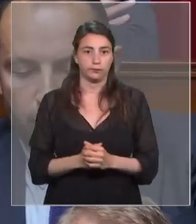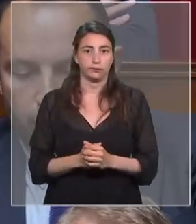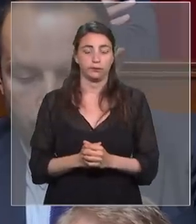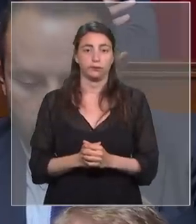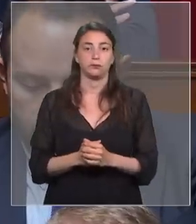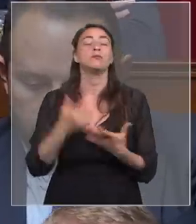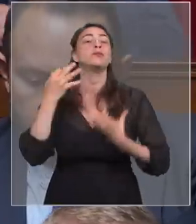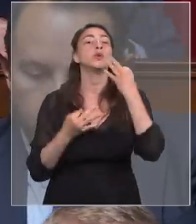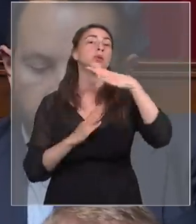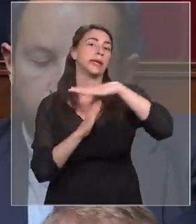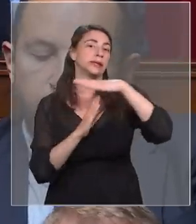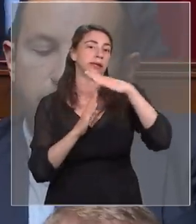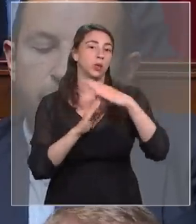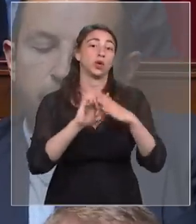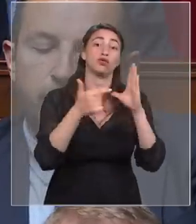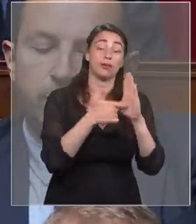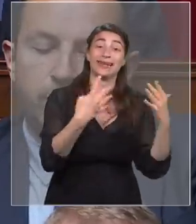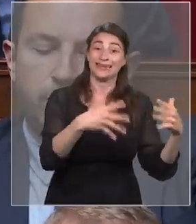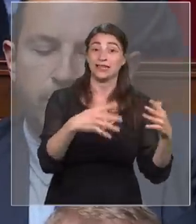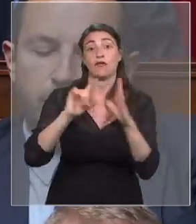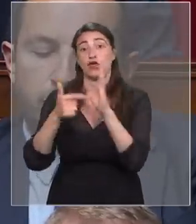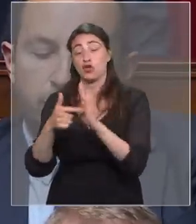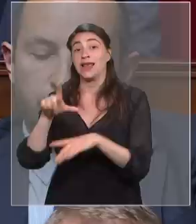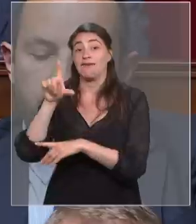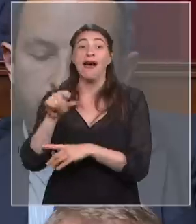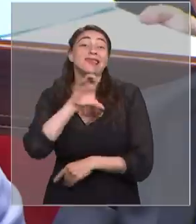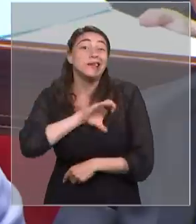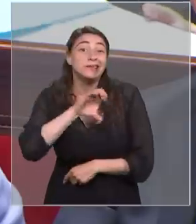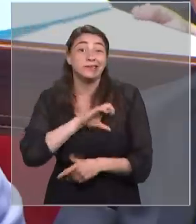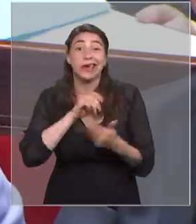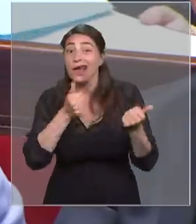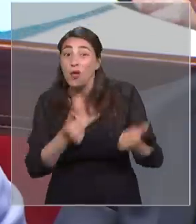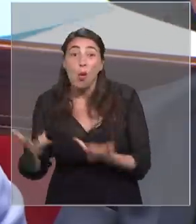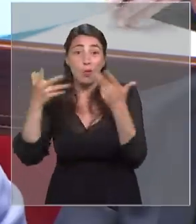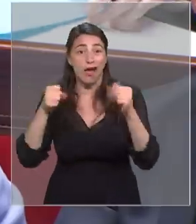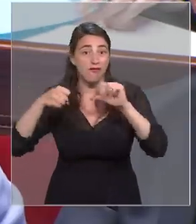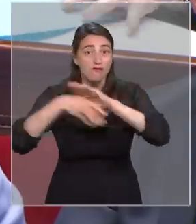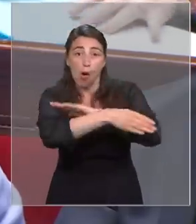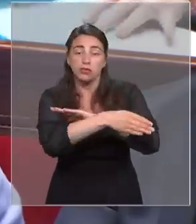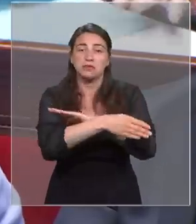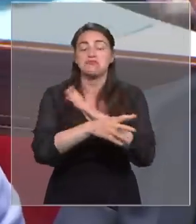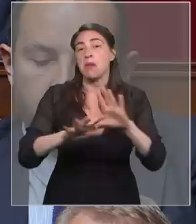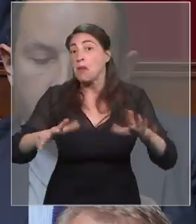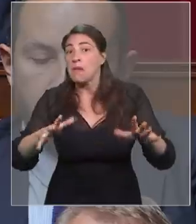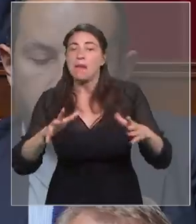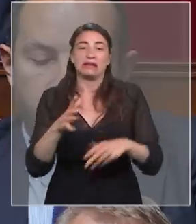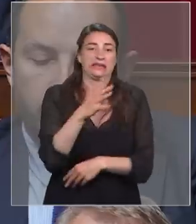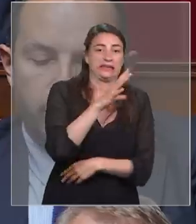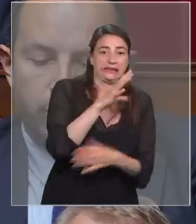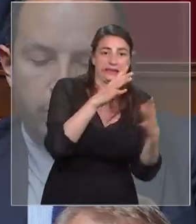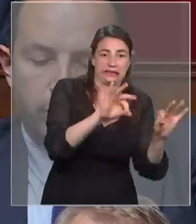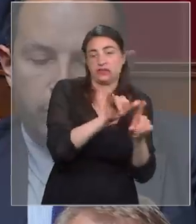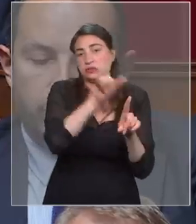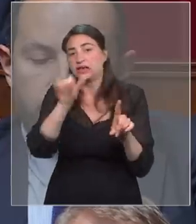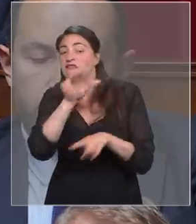2020, a tenté de chiffrer les fraudes sociales. J'ai bien dit tenter. Elles seraient de 10 à 25 milliards